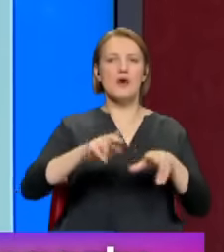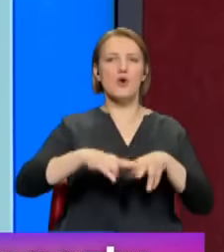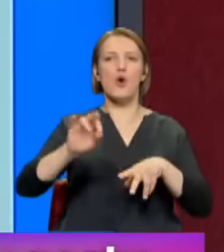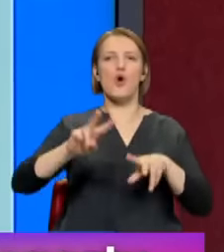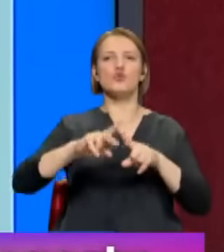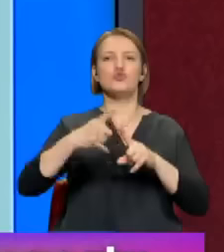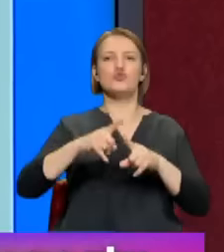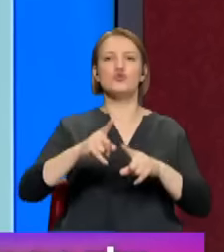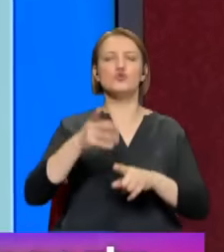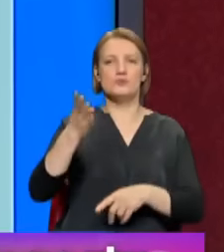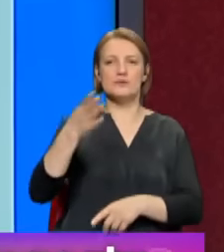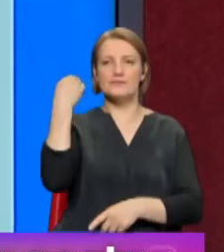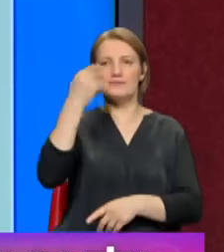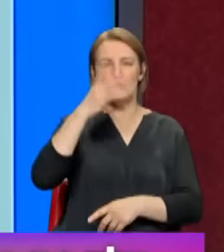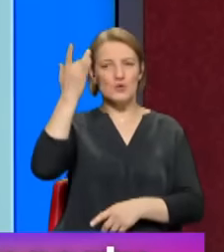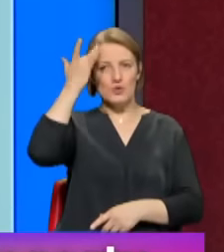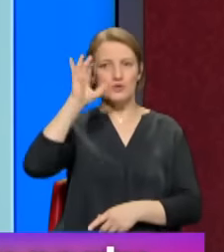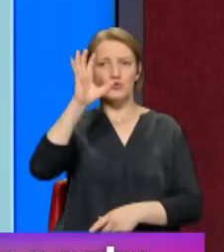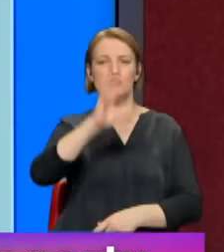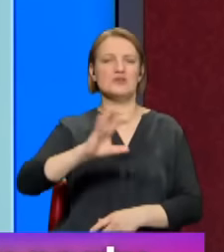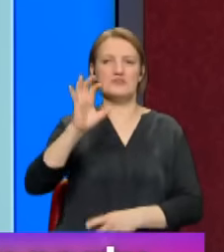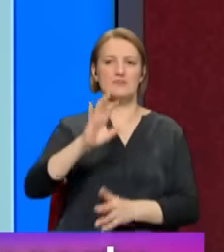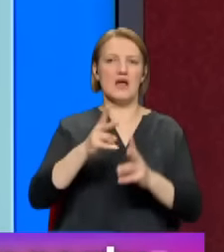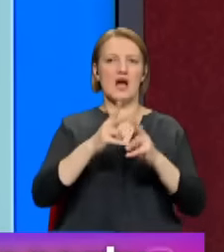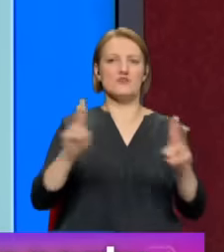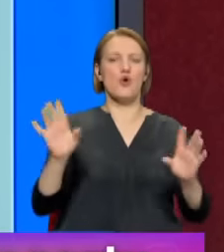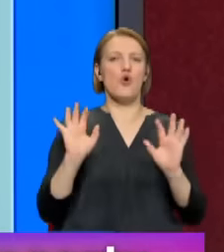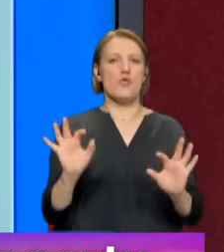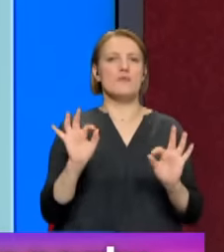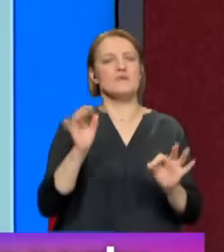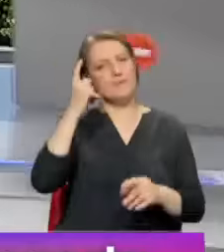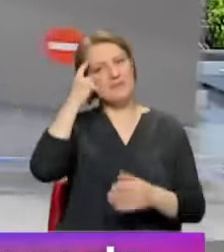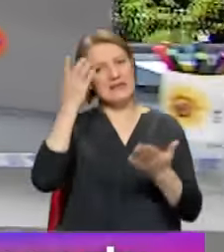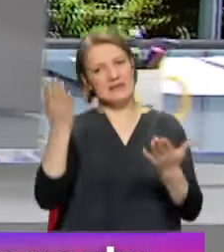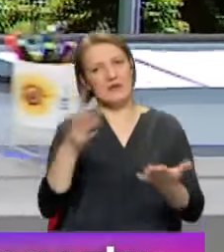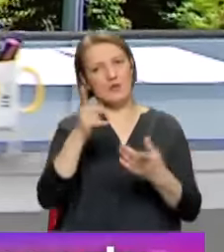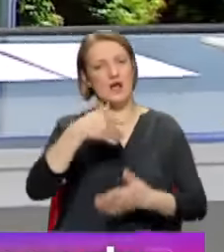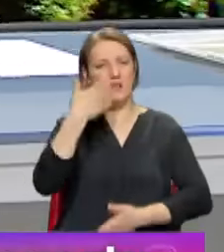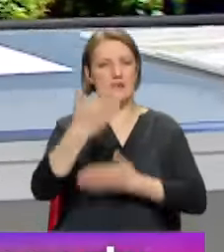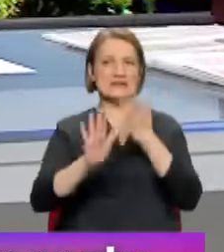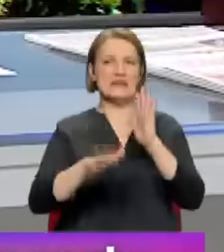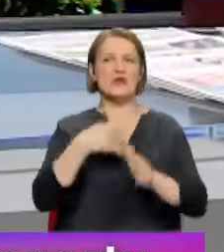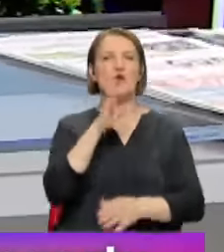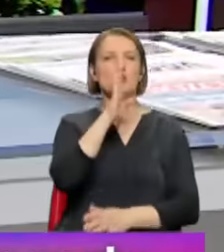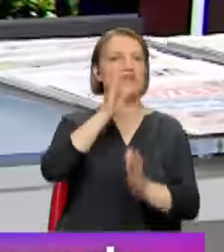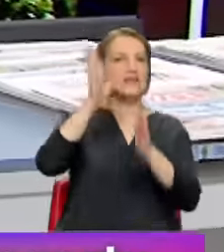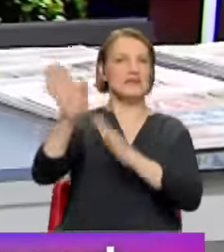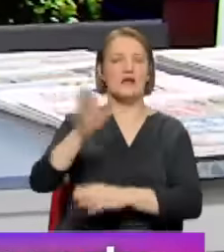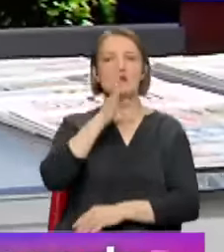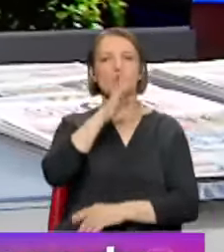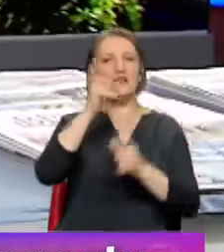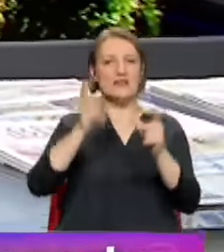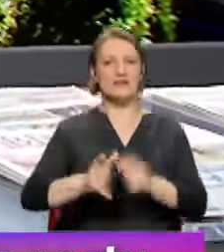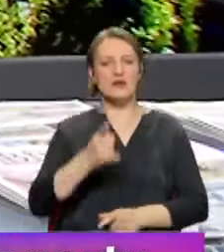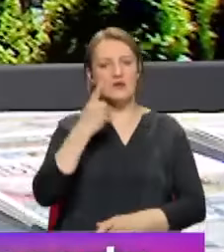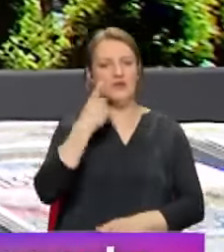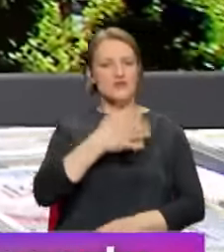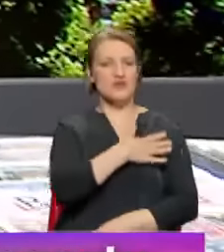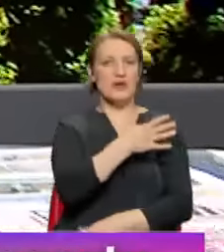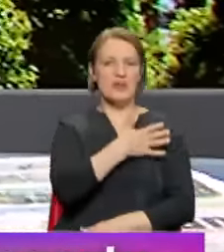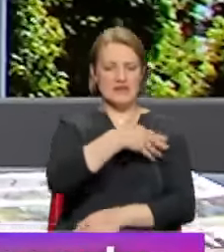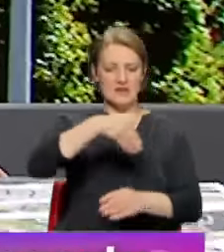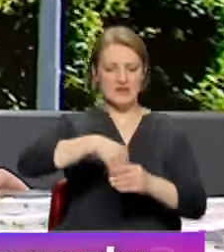Manastırı kültür turizmine kazandırılıyor. Önemli bir bilgiydi. Onu da aktardıktan sonra Kocaeli'ye gidelim. Kocaeli'de Cumhuriyet Halk